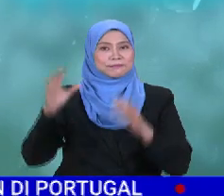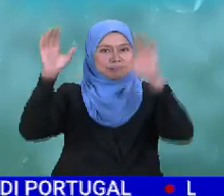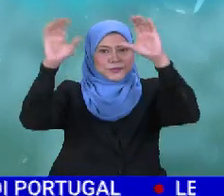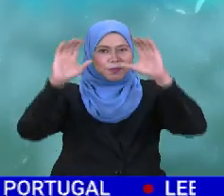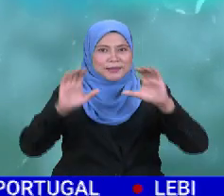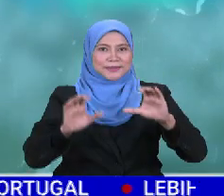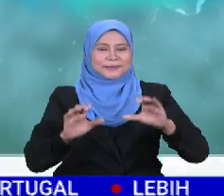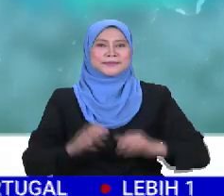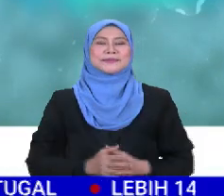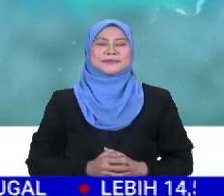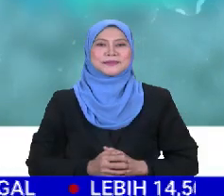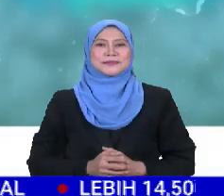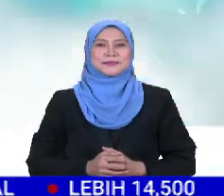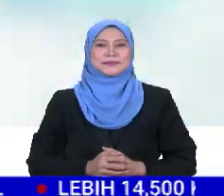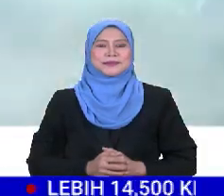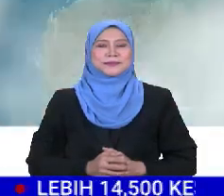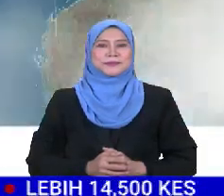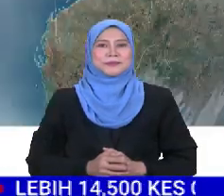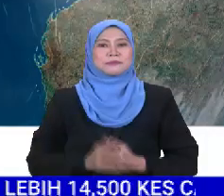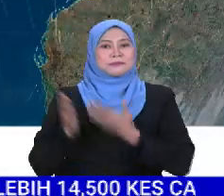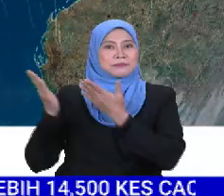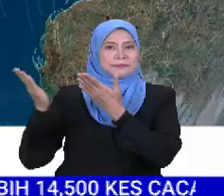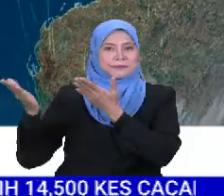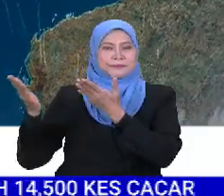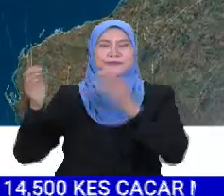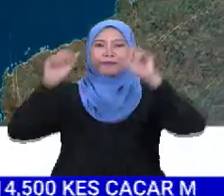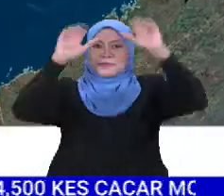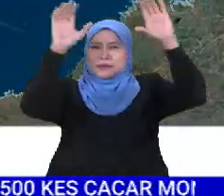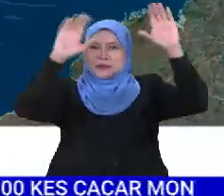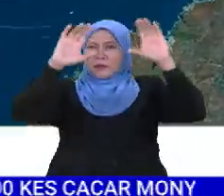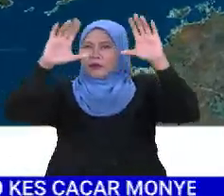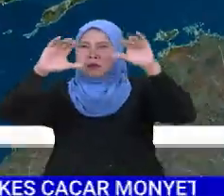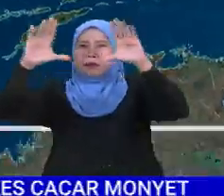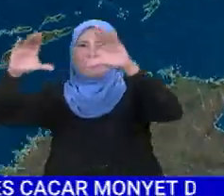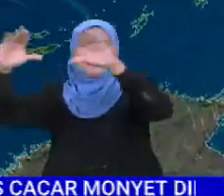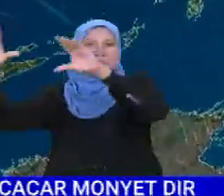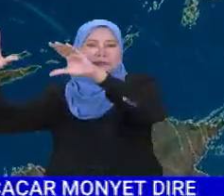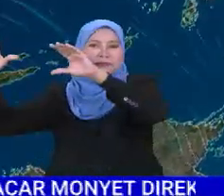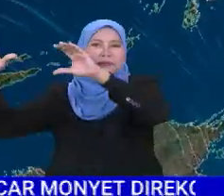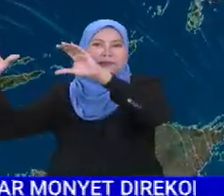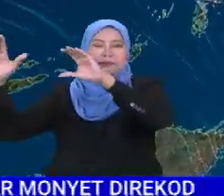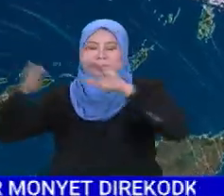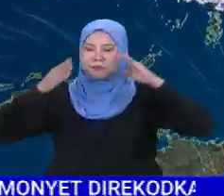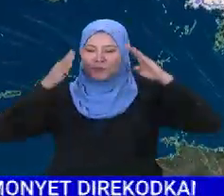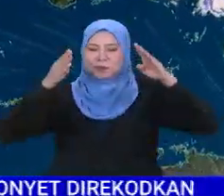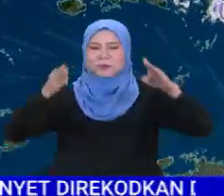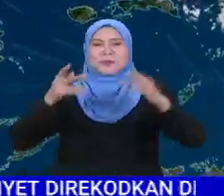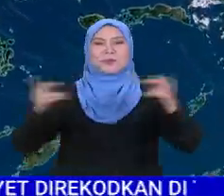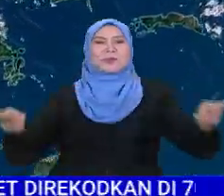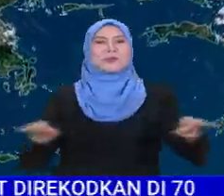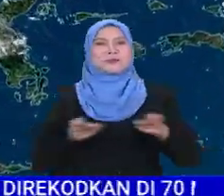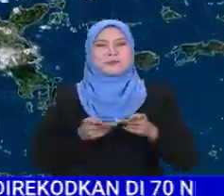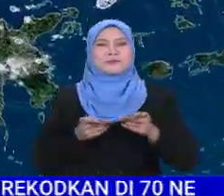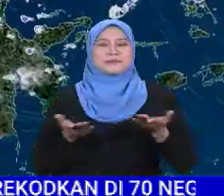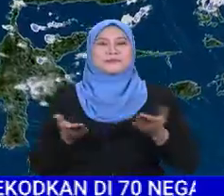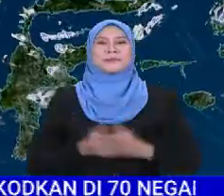cuaca semasa. Imej satelit menunjukkan kelompok awan aktif pada petang ini yang didapati lebih tertumpu di kawasan-kawasan